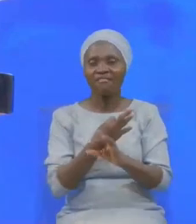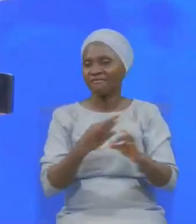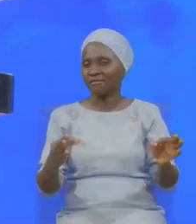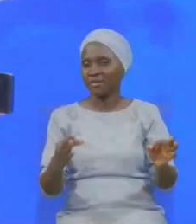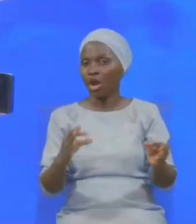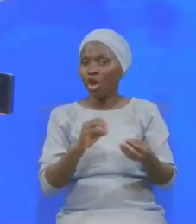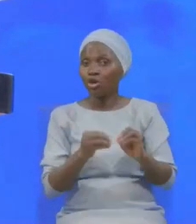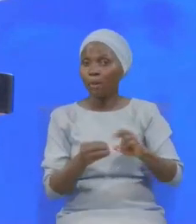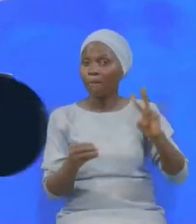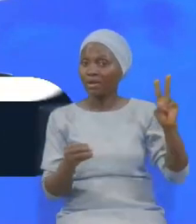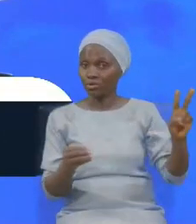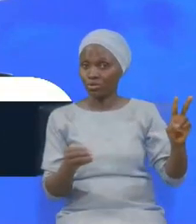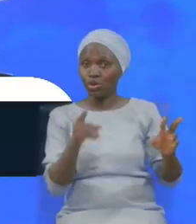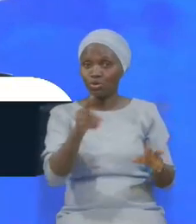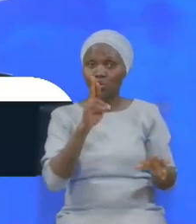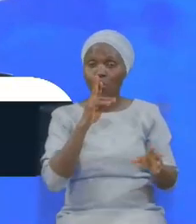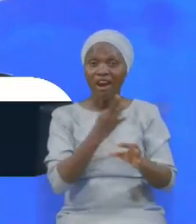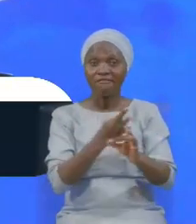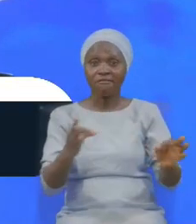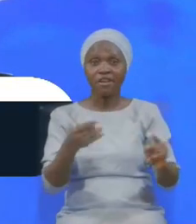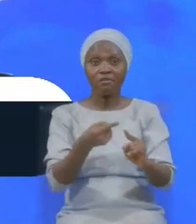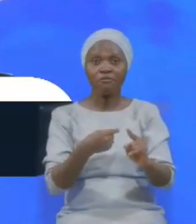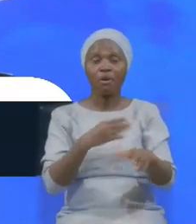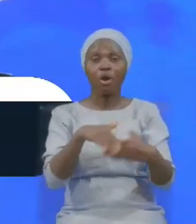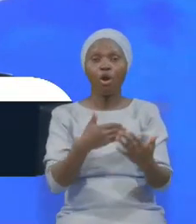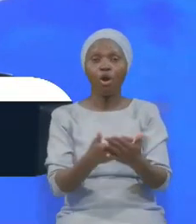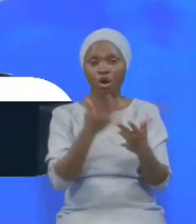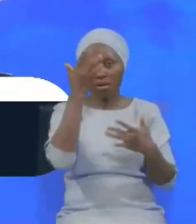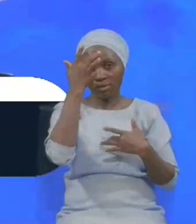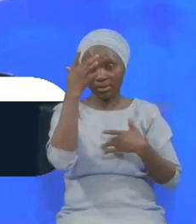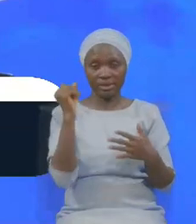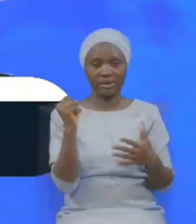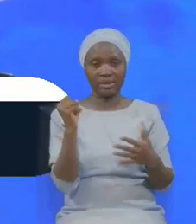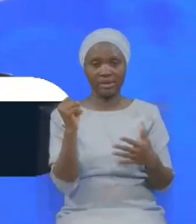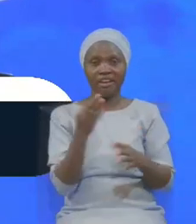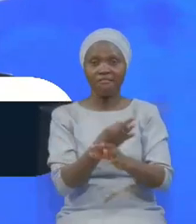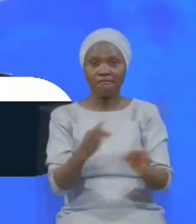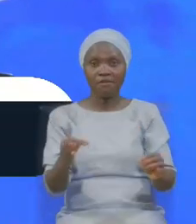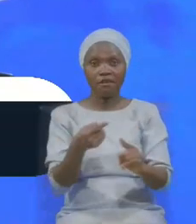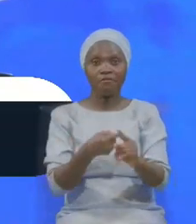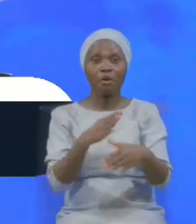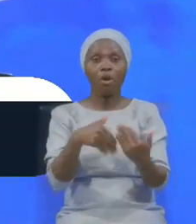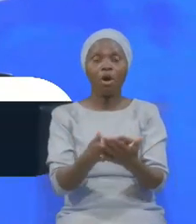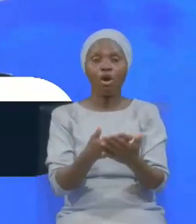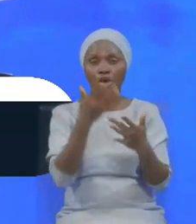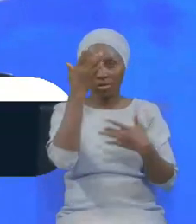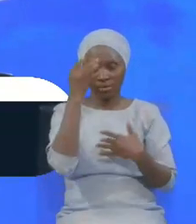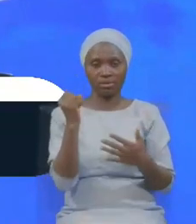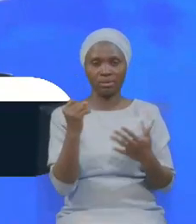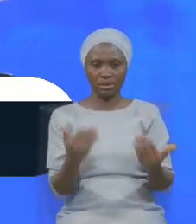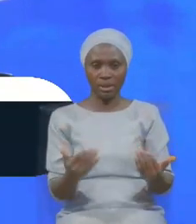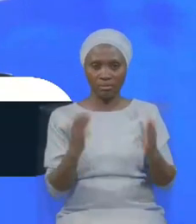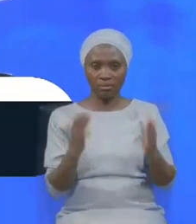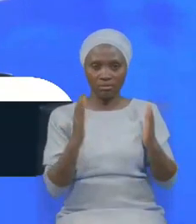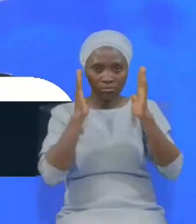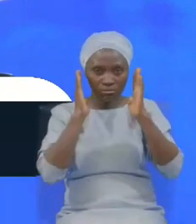sommes libérés de toute maladie. Libérés de toutes les maladies. Regardez ici. Lorsque quelque